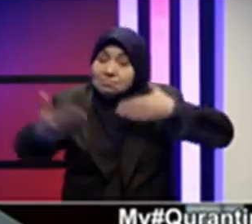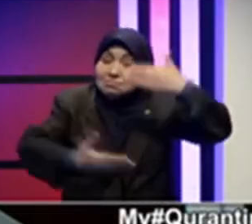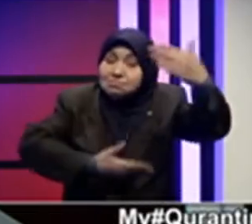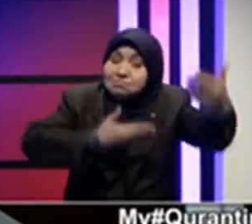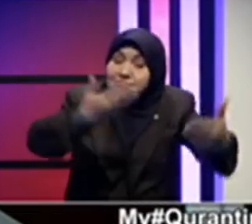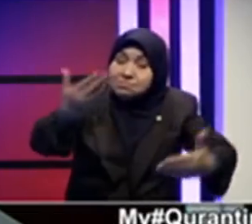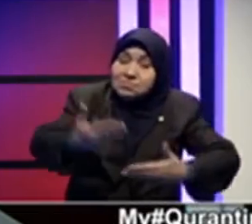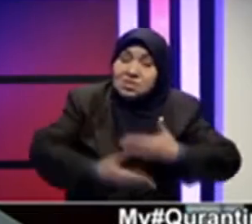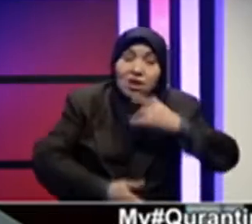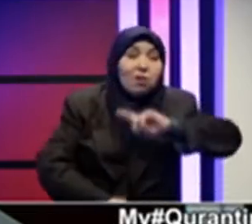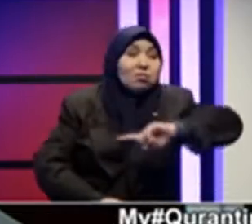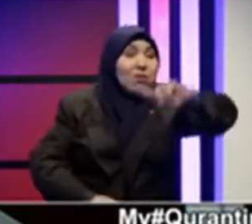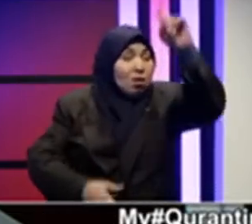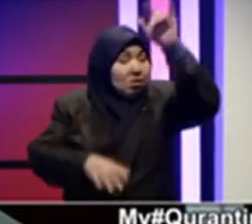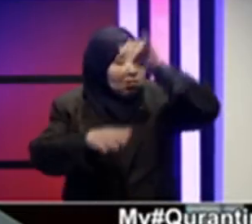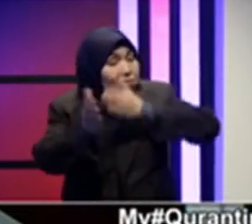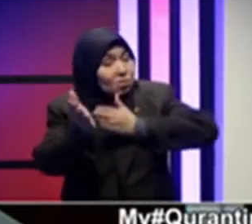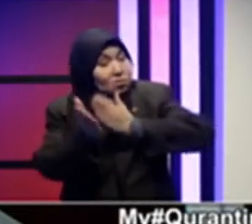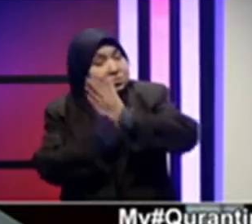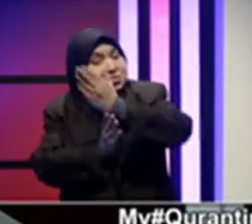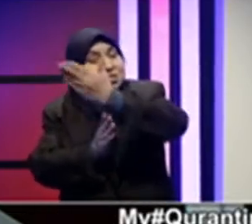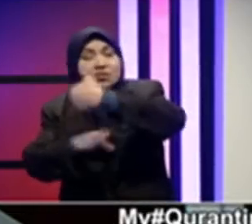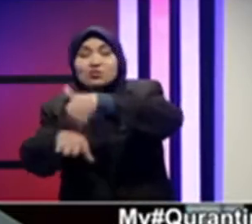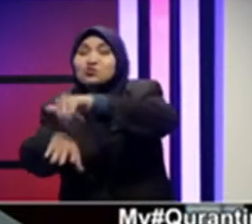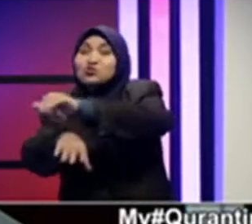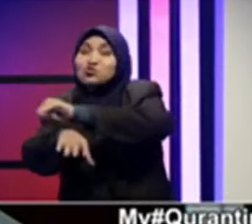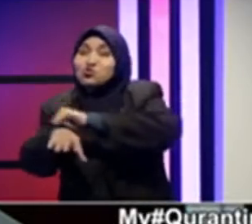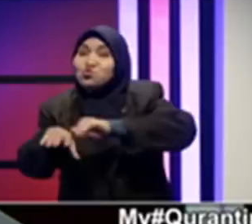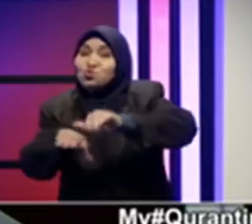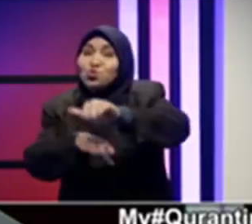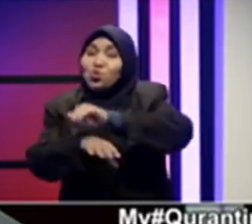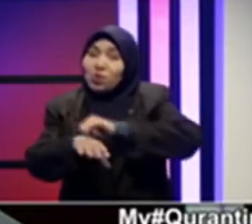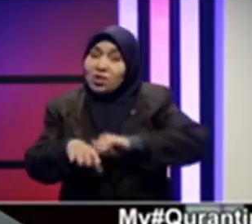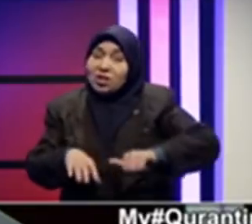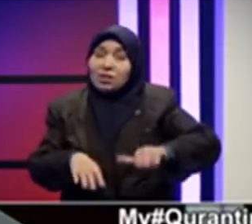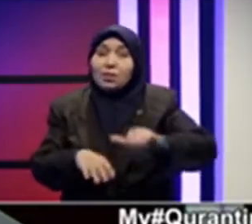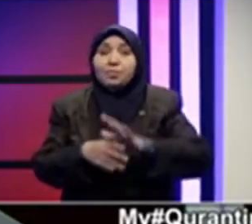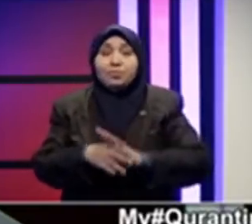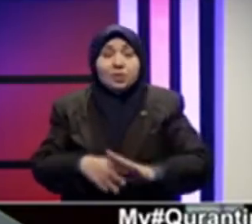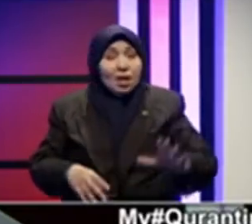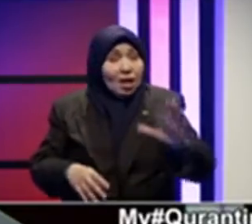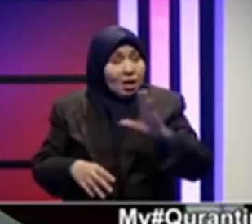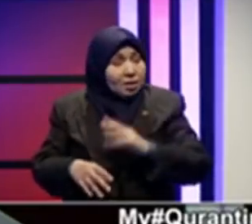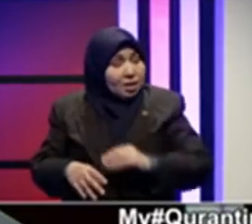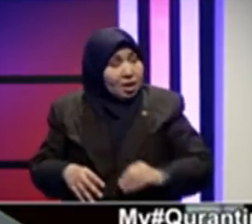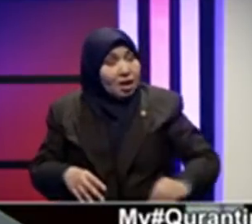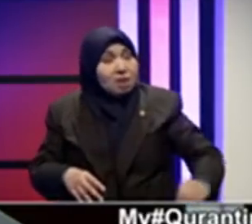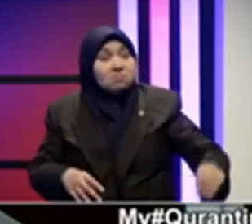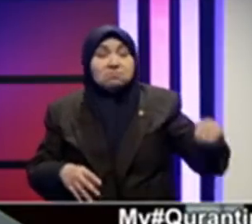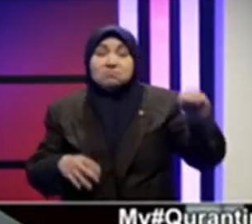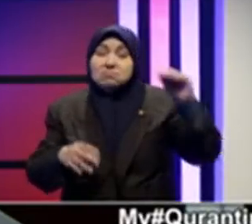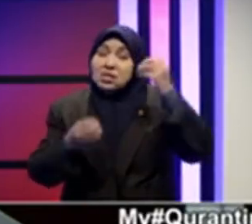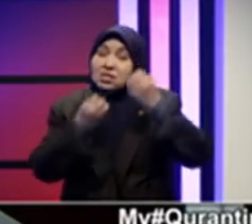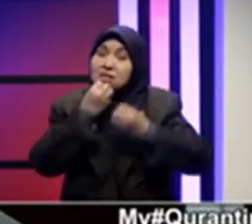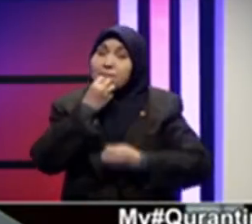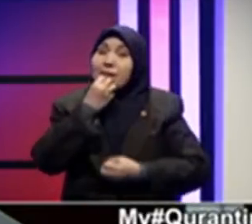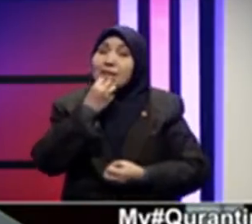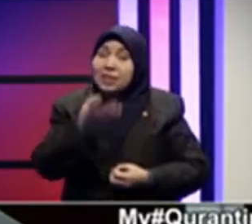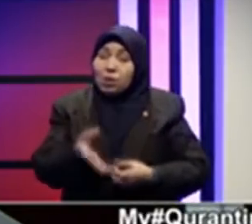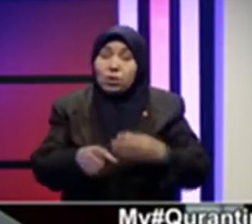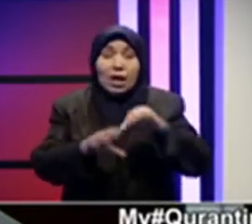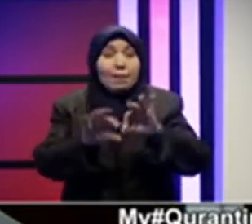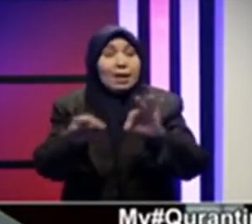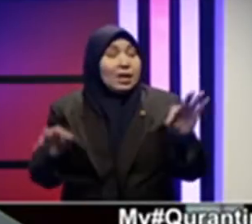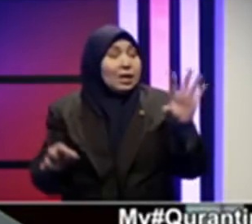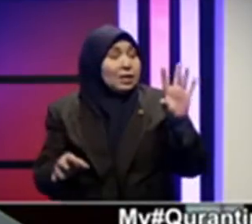Subhanahu Wa Taala ke syurga. La khaufun alaikumul yauma wala antum tahzanun, yang dinyatakan pada ayat 68.